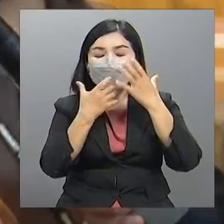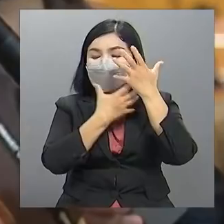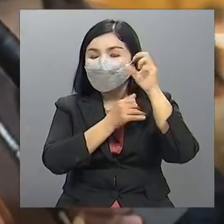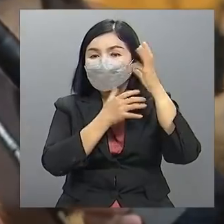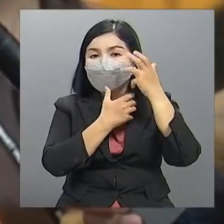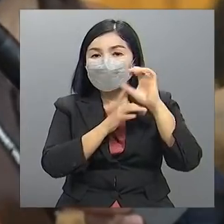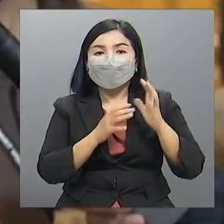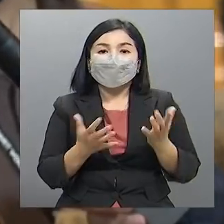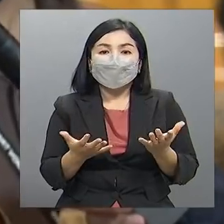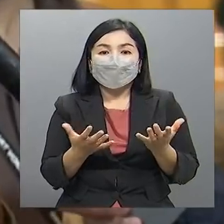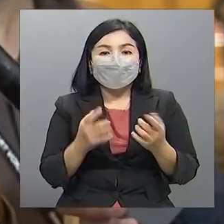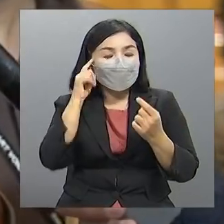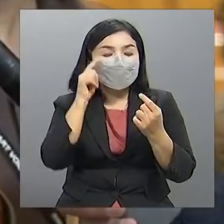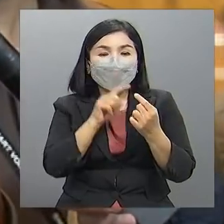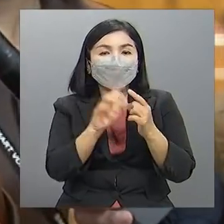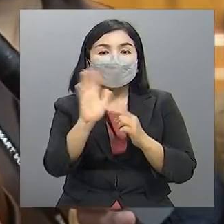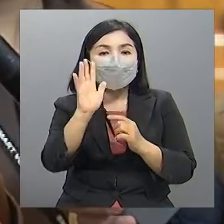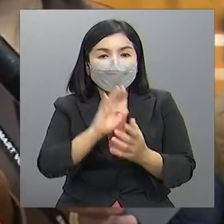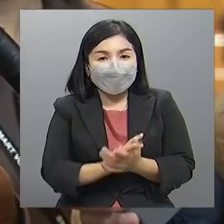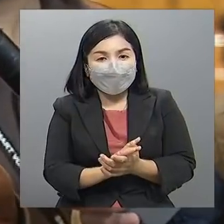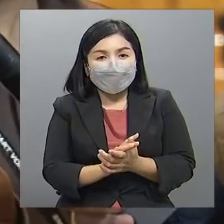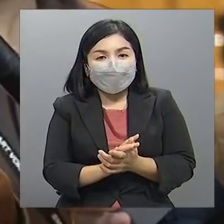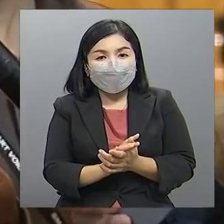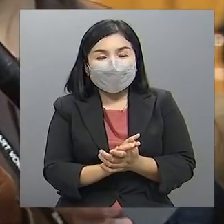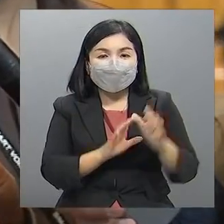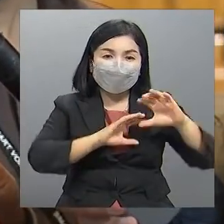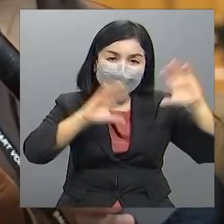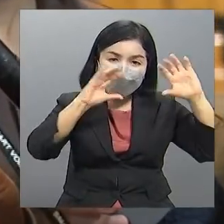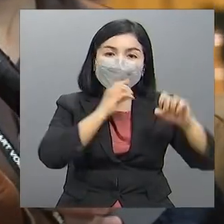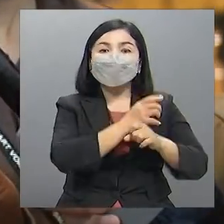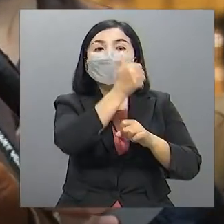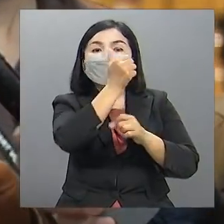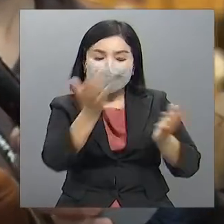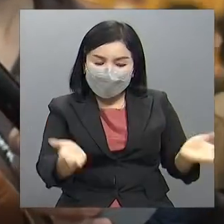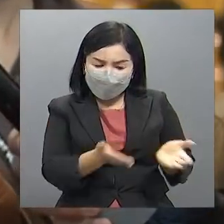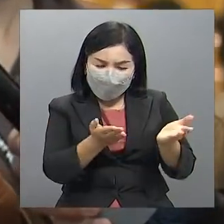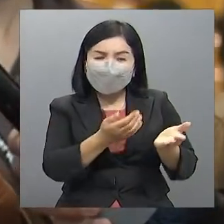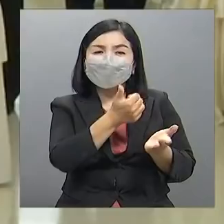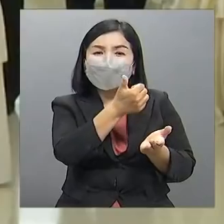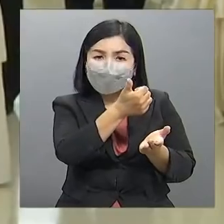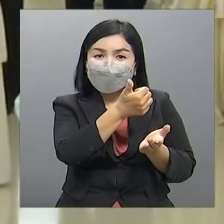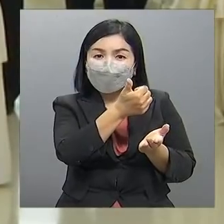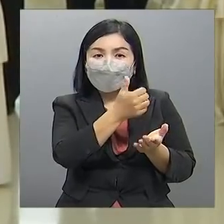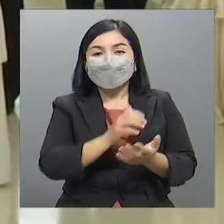อย่าไปคิดรัฐบาลทำดีเราก็สนับสนุนอยู่แล้วนะ